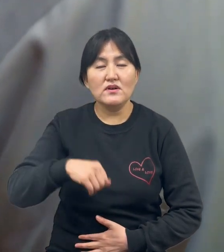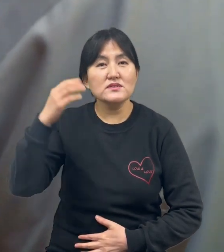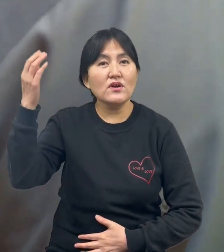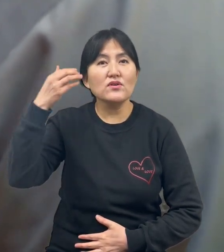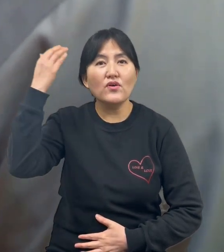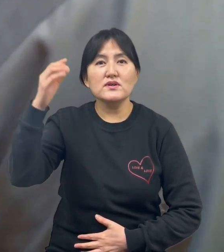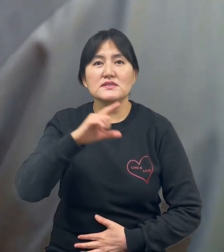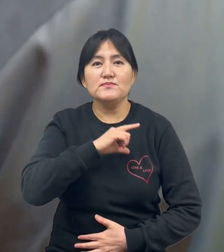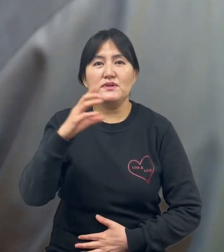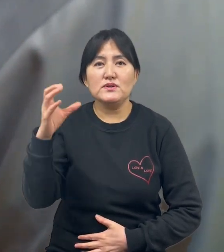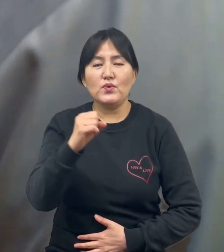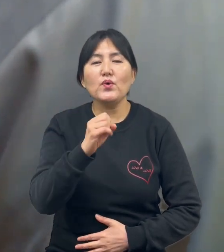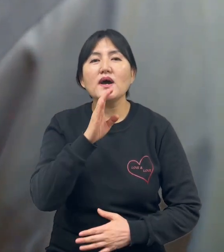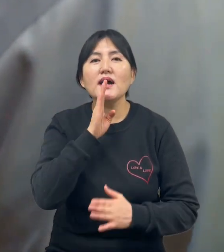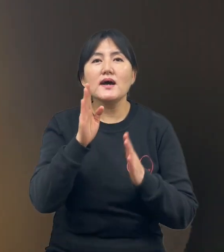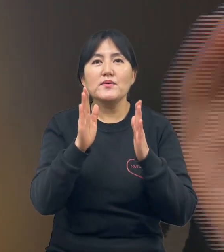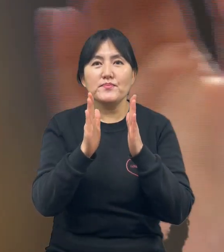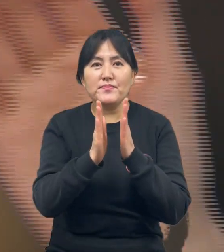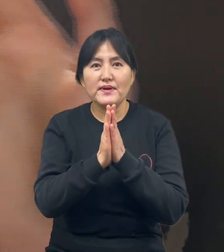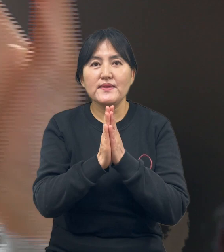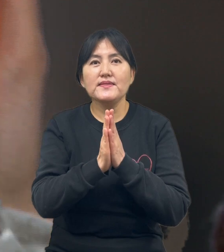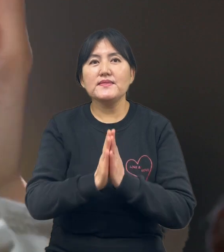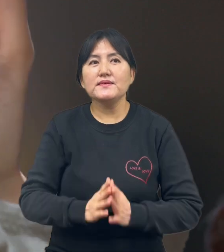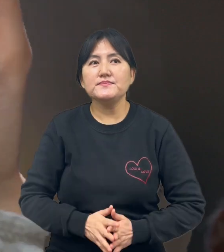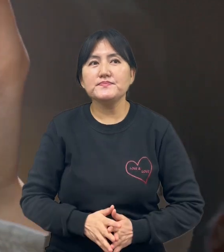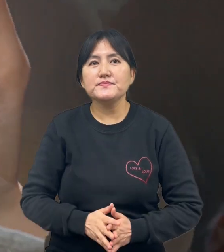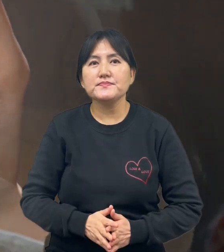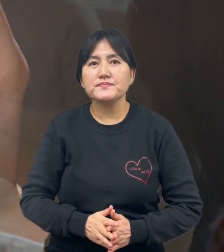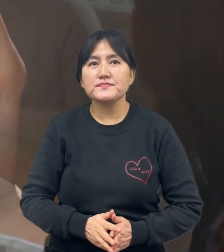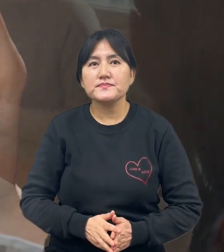성부와 성자와 성령의 이름으로 아멘.